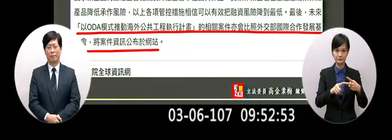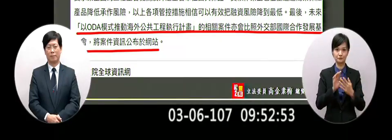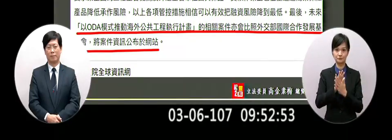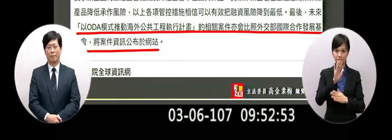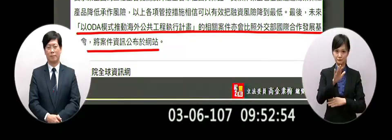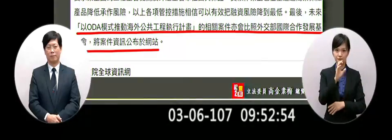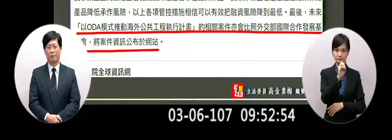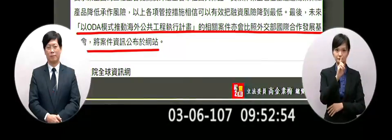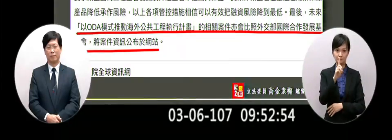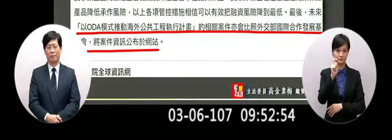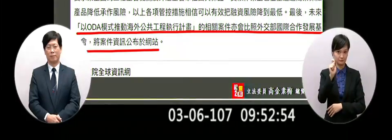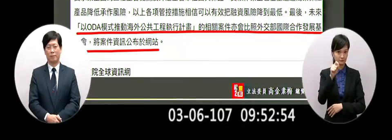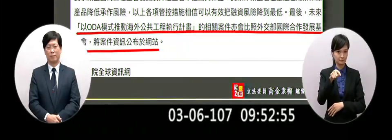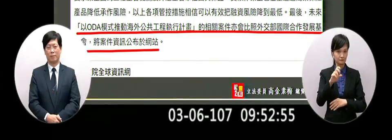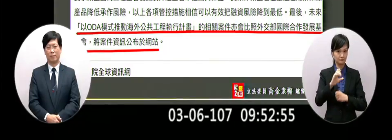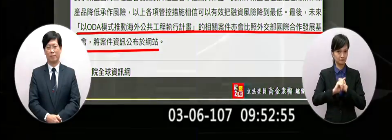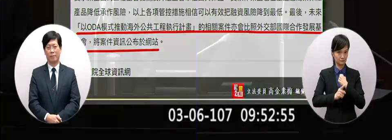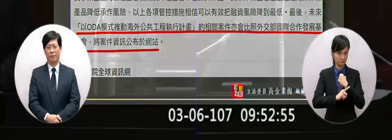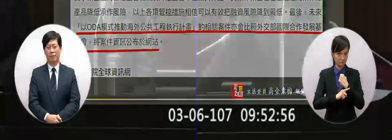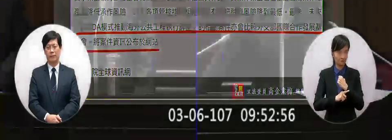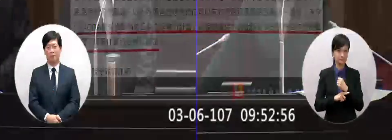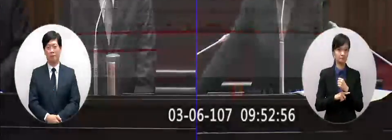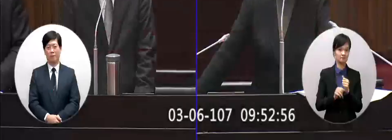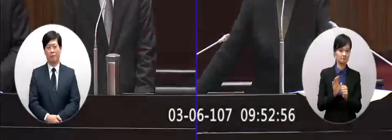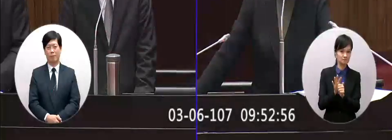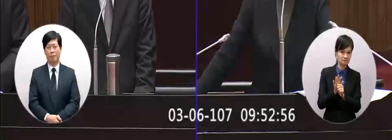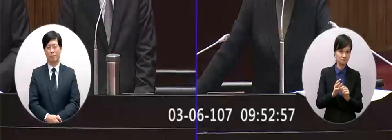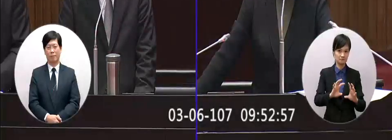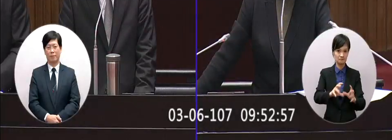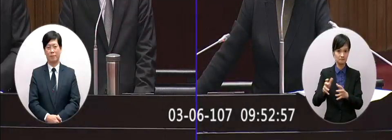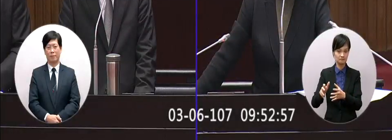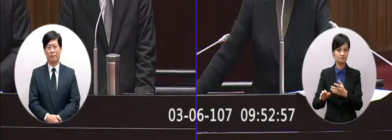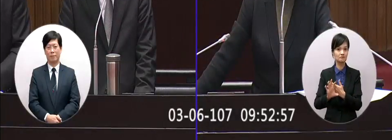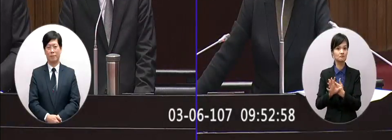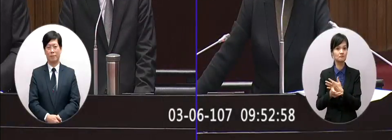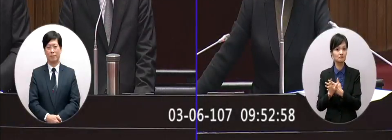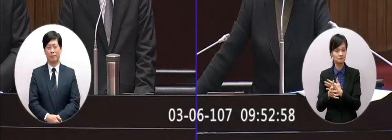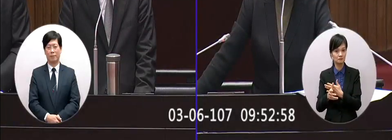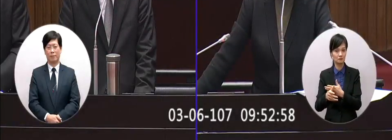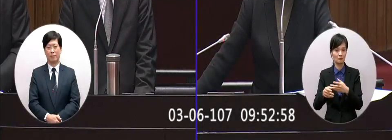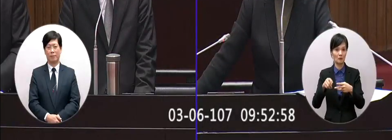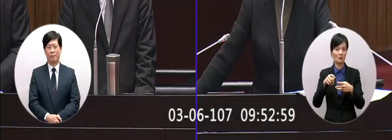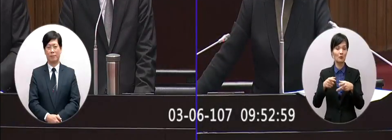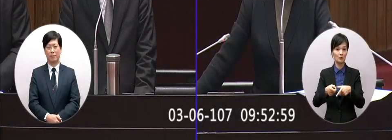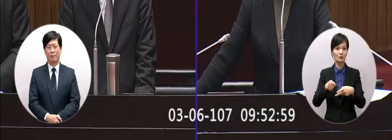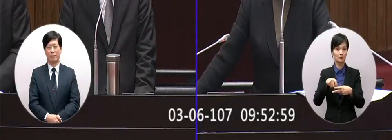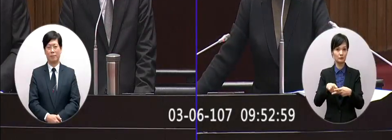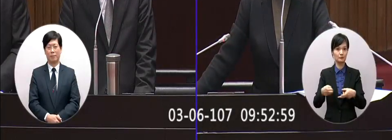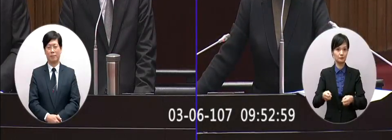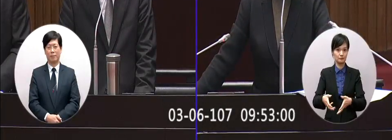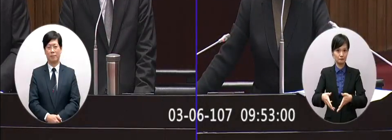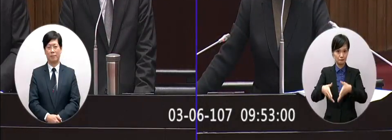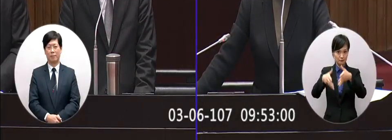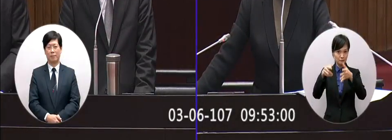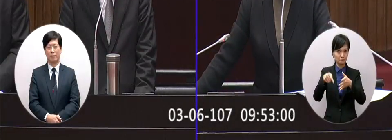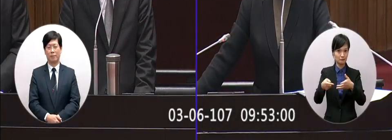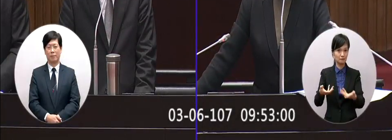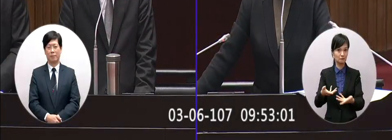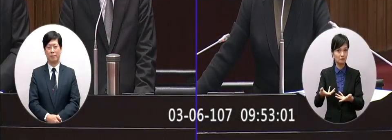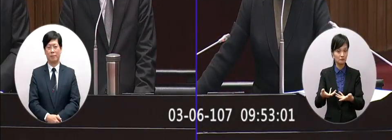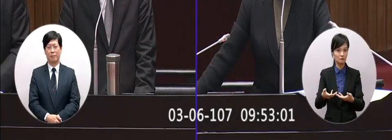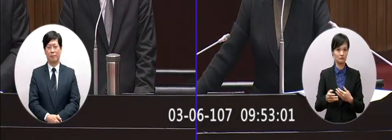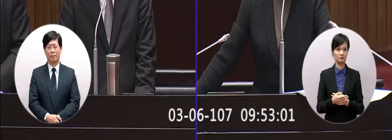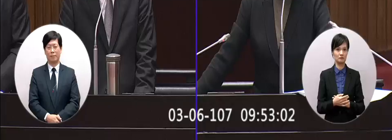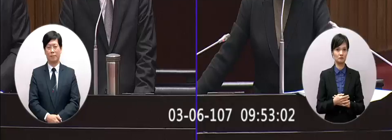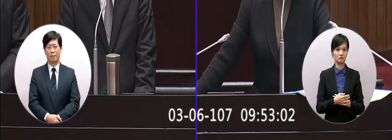来以 ODA 的模式来推动海外公共工程的执行计划的相关案件，也会比照